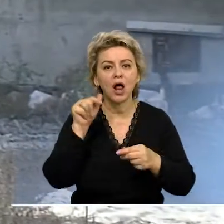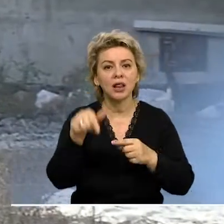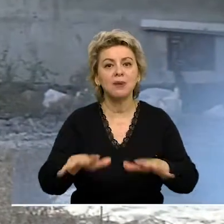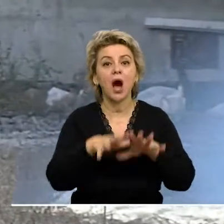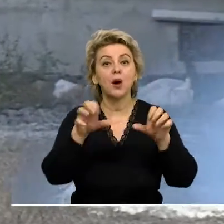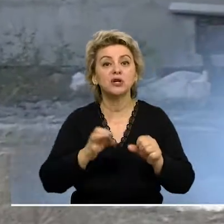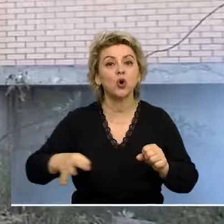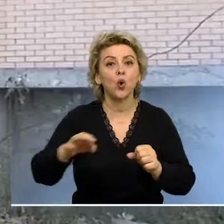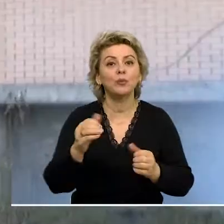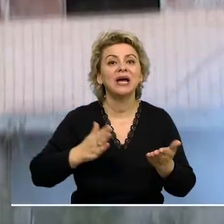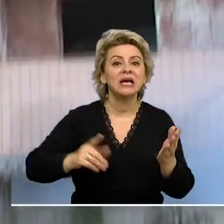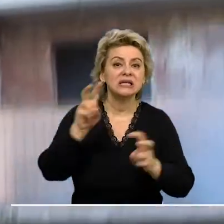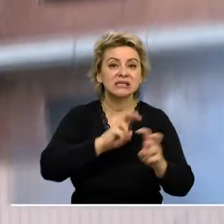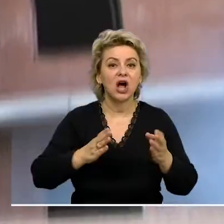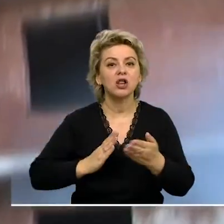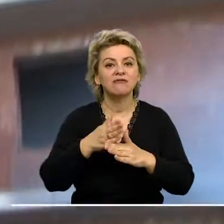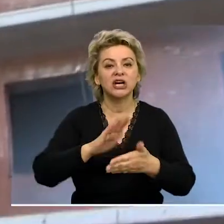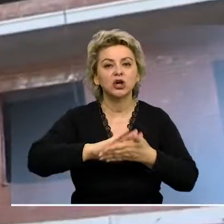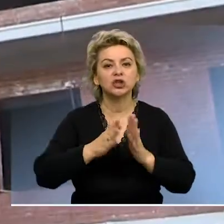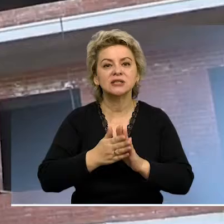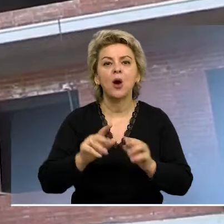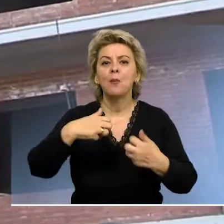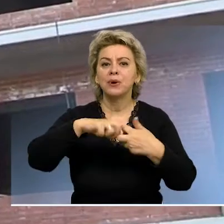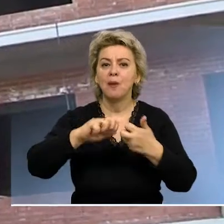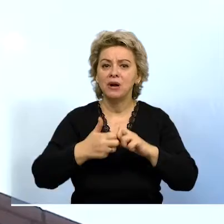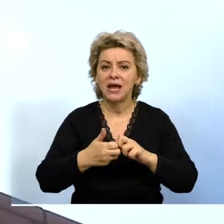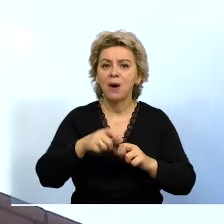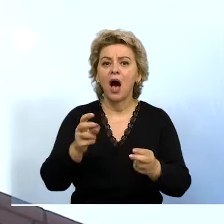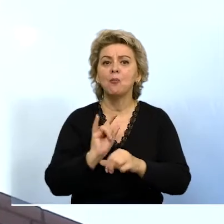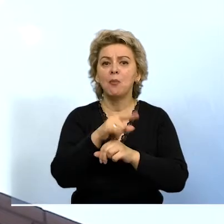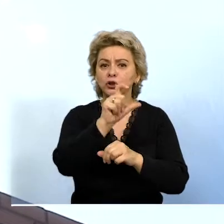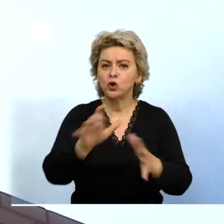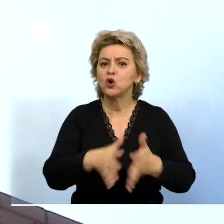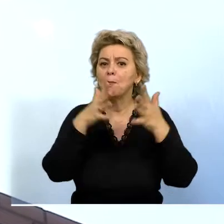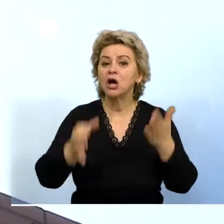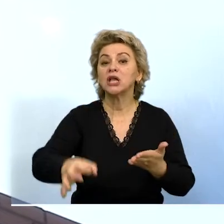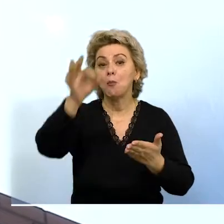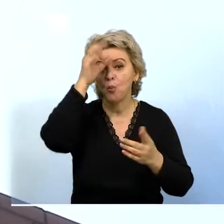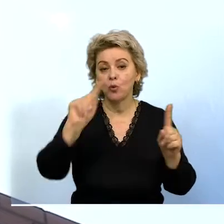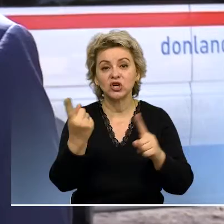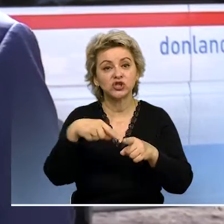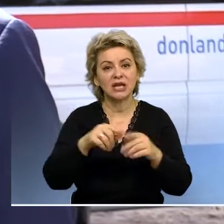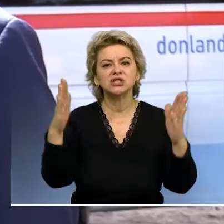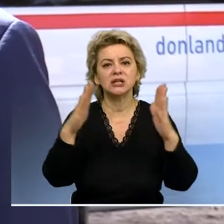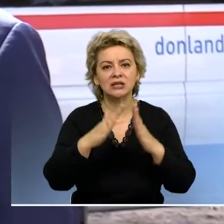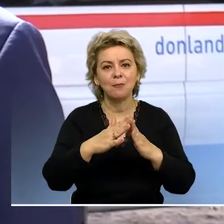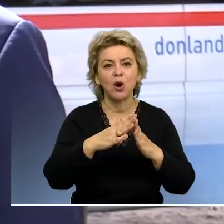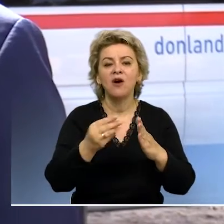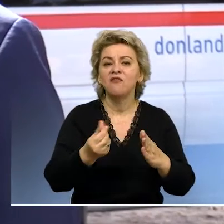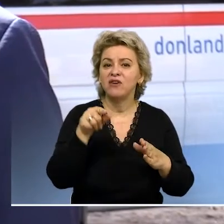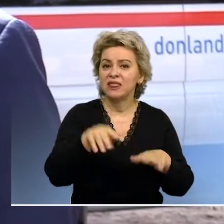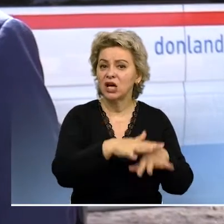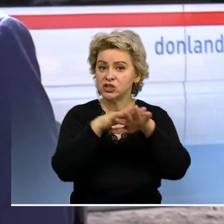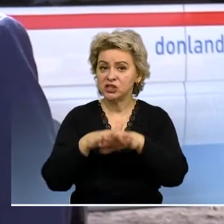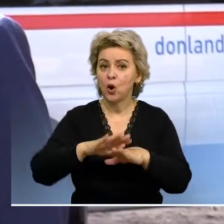дома писали жалобы, а правительство области искало выход из положения. Проблема обманутых дольщиков оказалась масштабной. Напомню, что